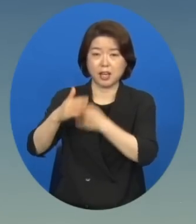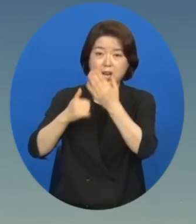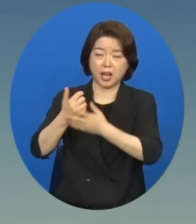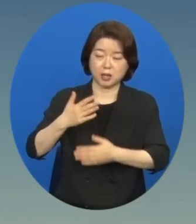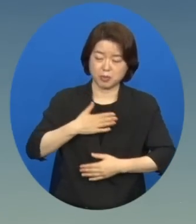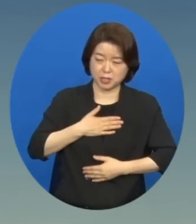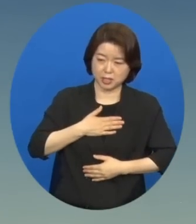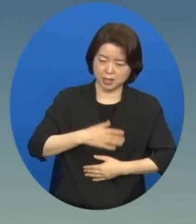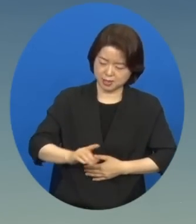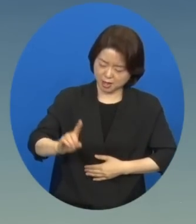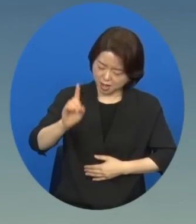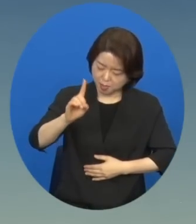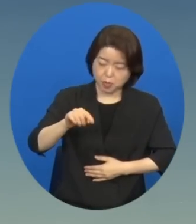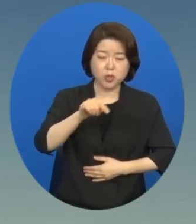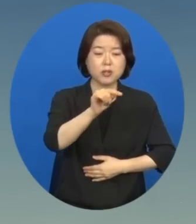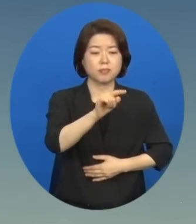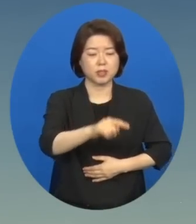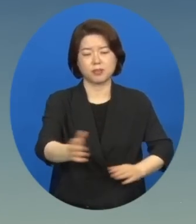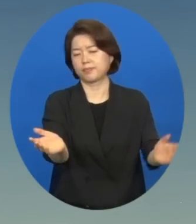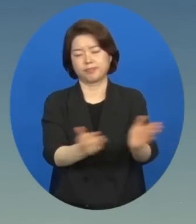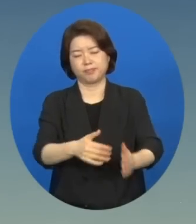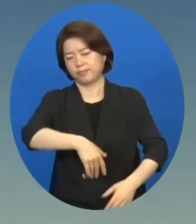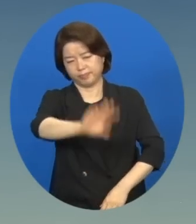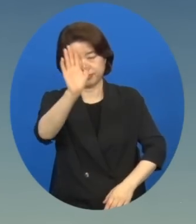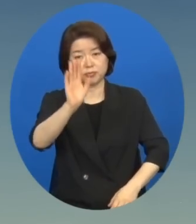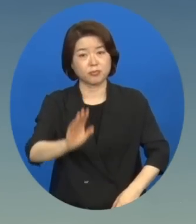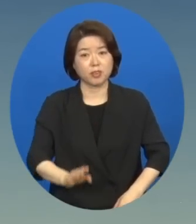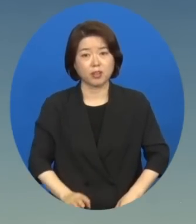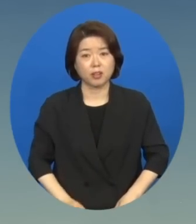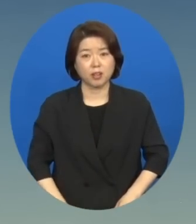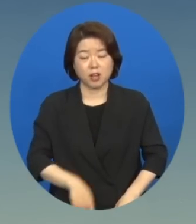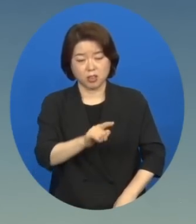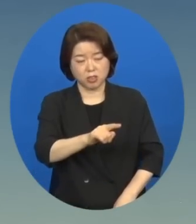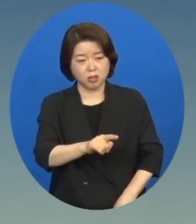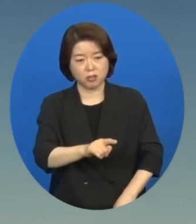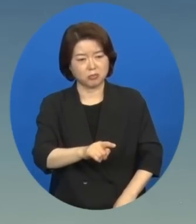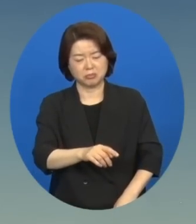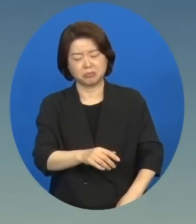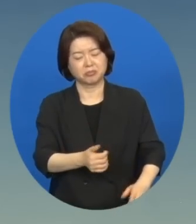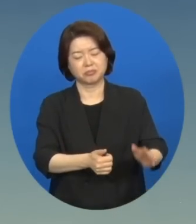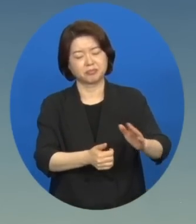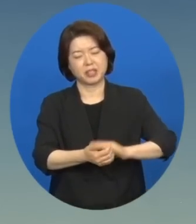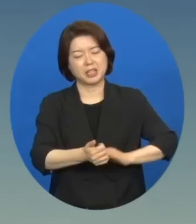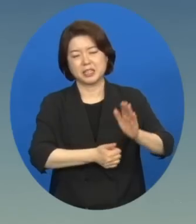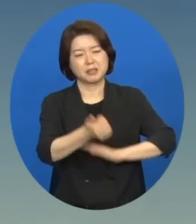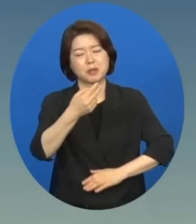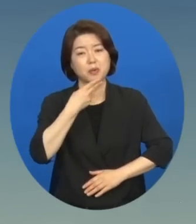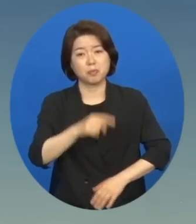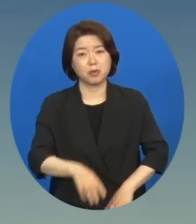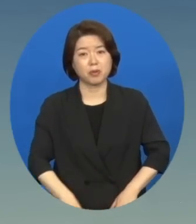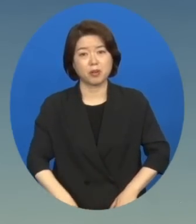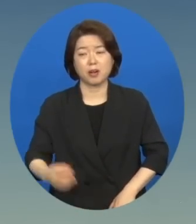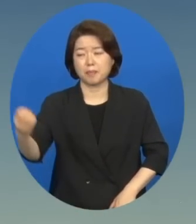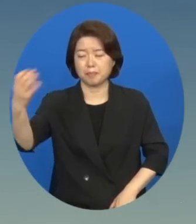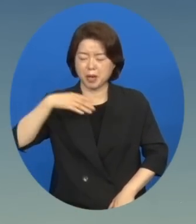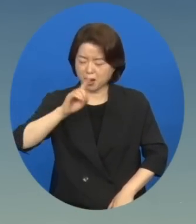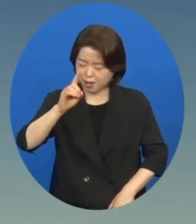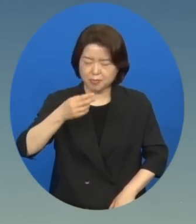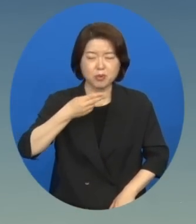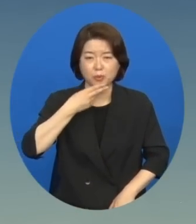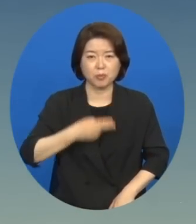저에게 한 번도 너는 끝났어, 너는 가망이 없어, 그렇게 말씀하신 적이